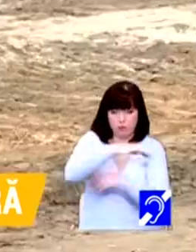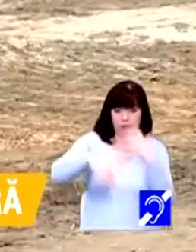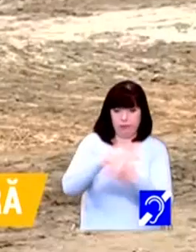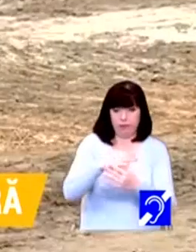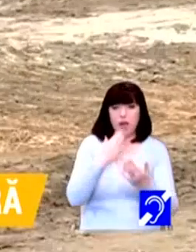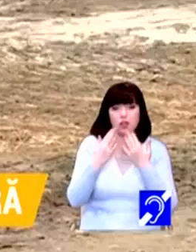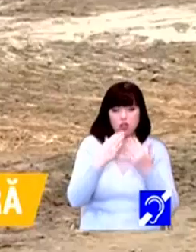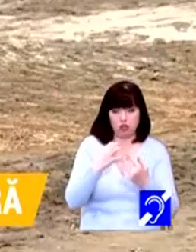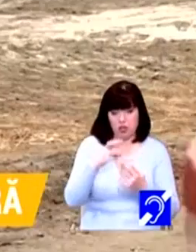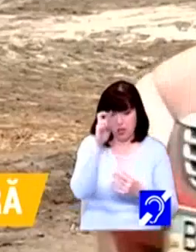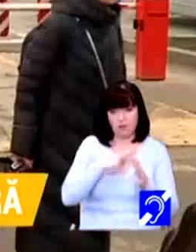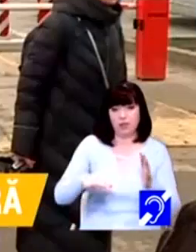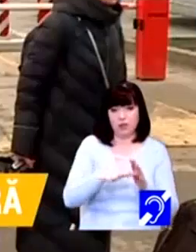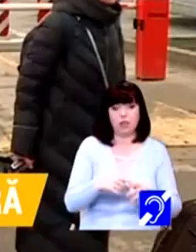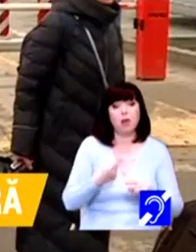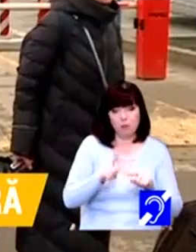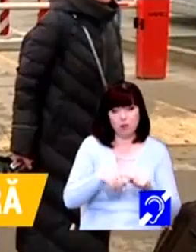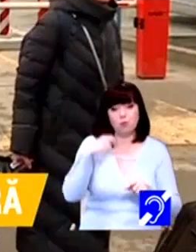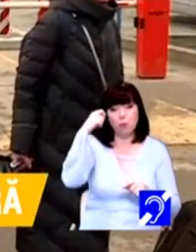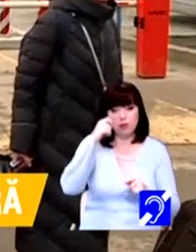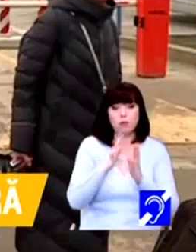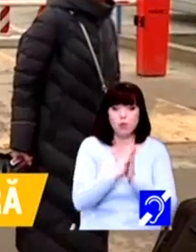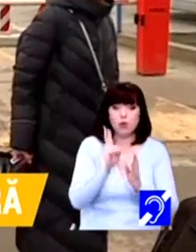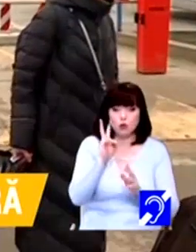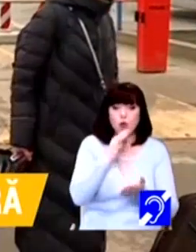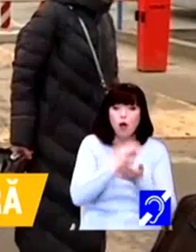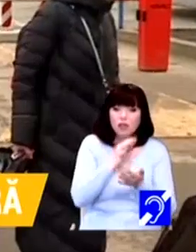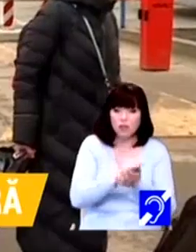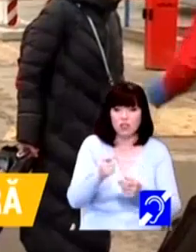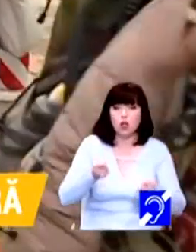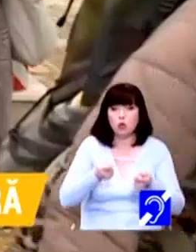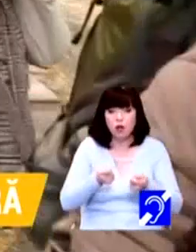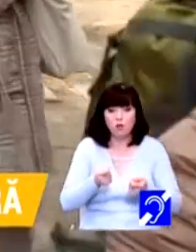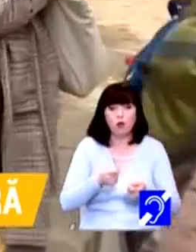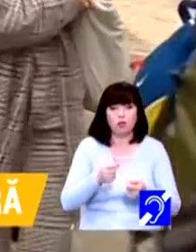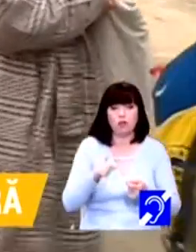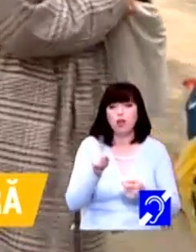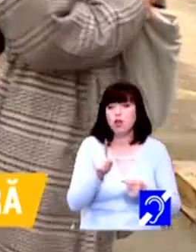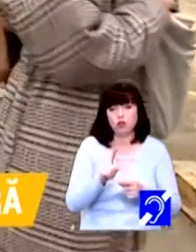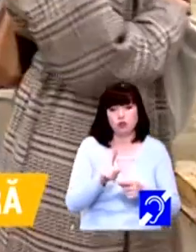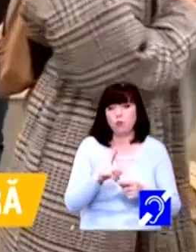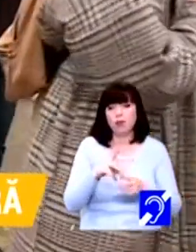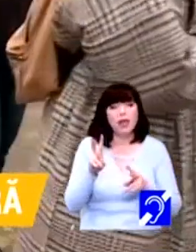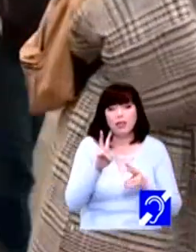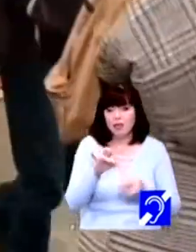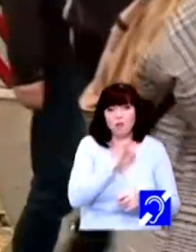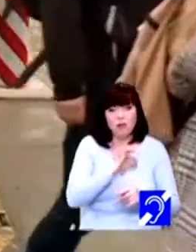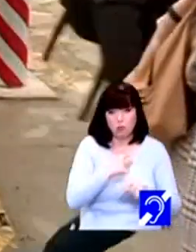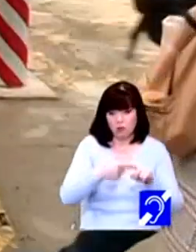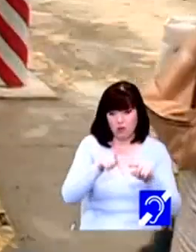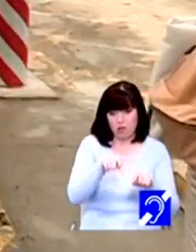țară. Președintele Maia Sandu le-a cerut demnitarilor cu funcții publice și nu doar lor să nu își facă capital politic pe acest